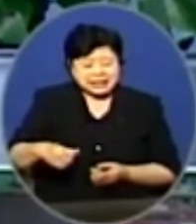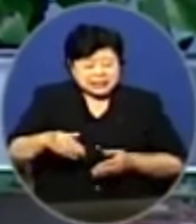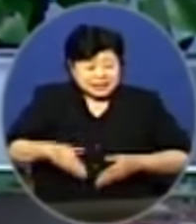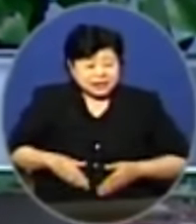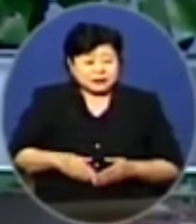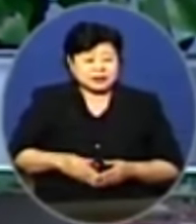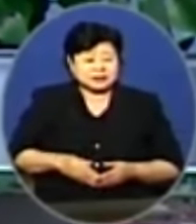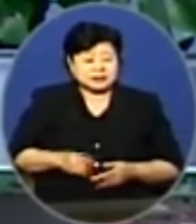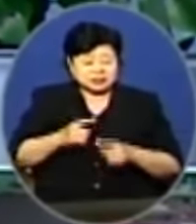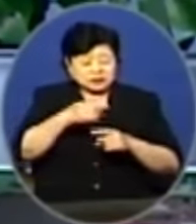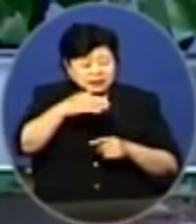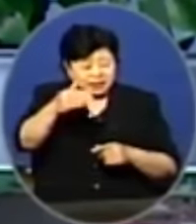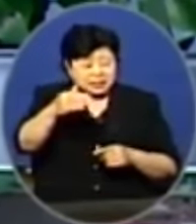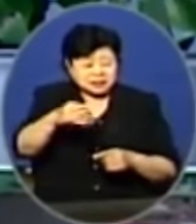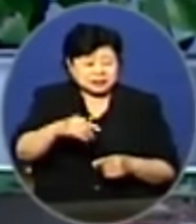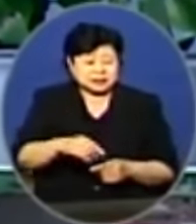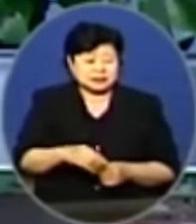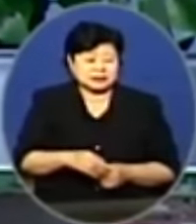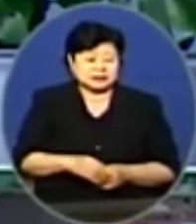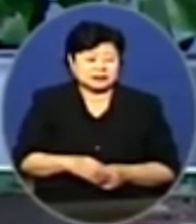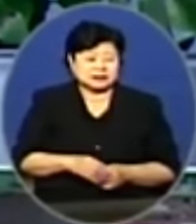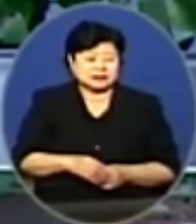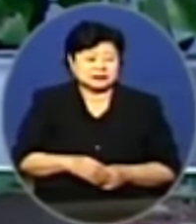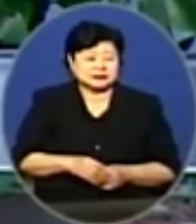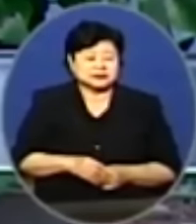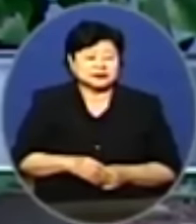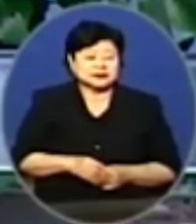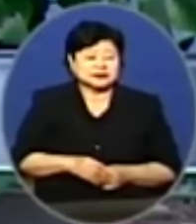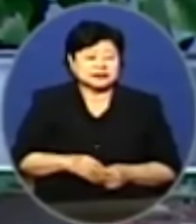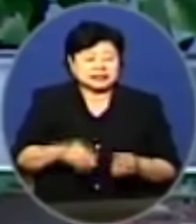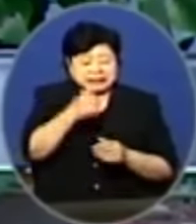성전에 올라가서 엘리야는 제사장